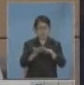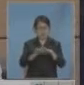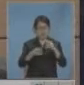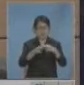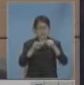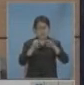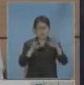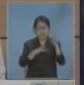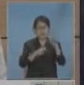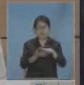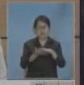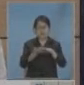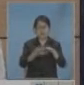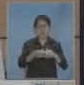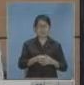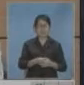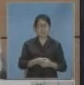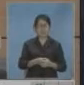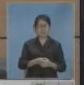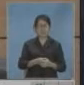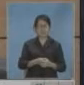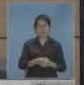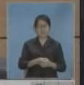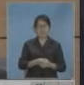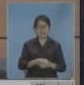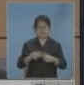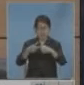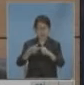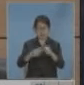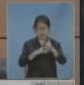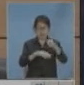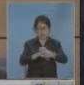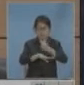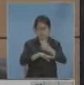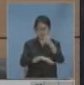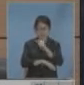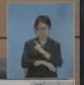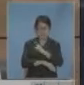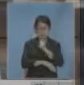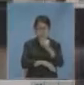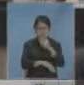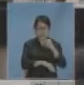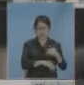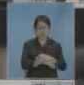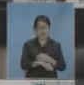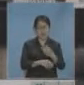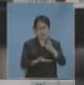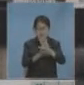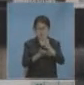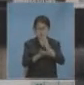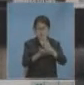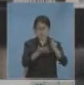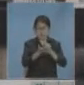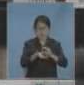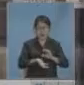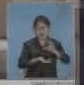ยนามท่านนะครับซึ่งท่านก็เป็นผู้ที่รับผิดชอบมาโดยตลอดท่านประธานครับในงบประมาณของกระทรวงนี้พี่น้องประ